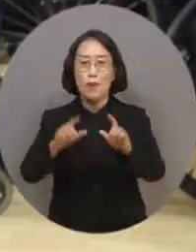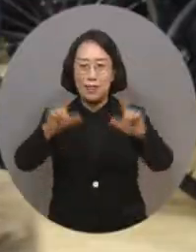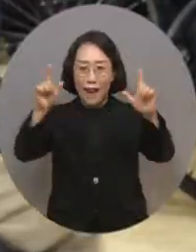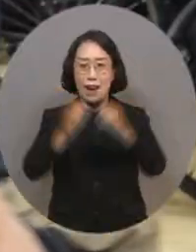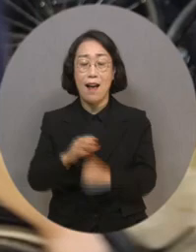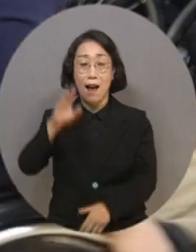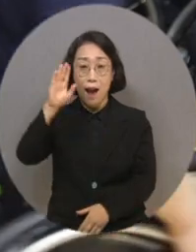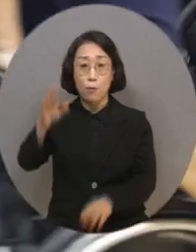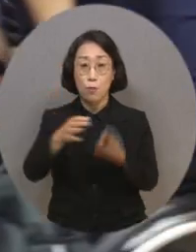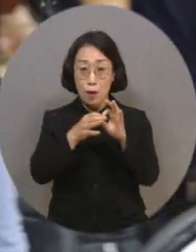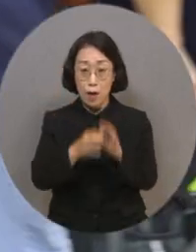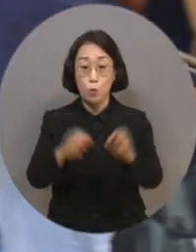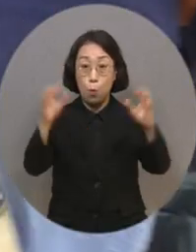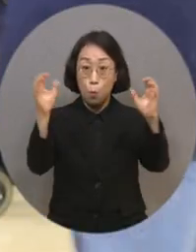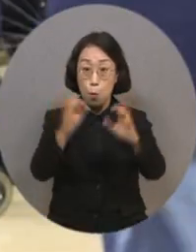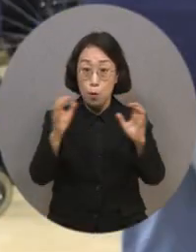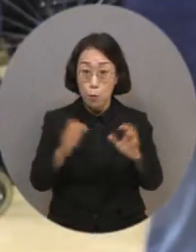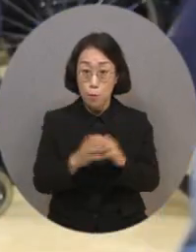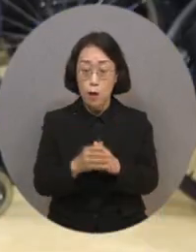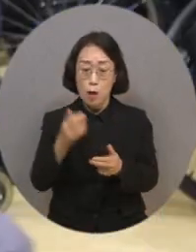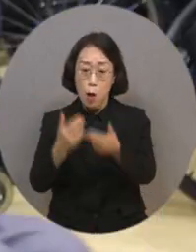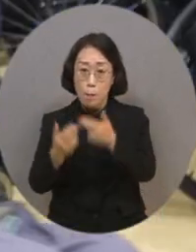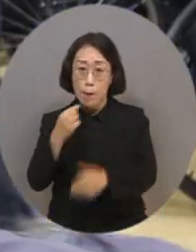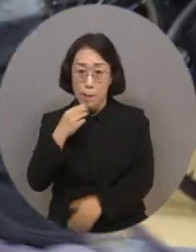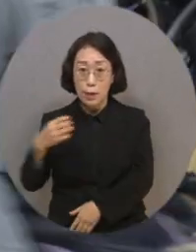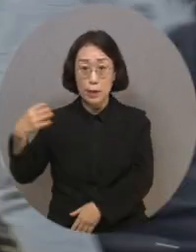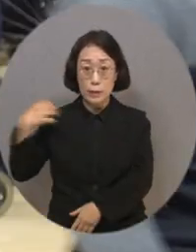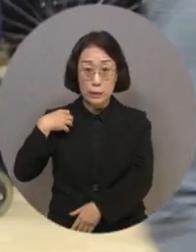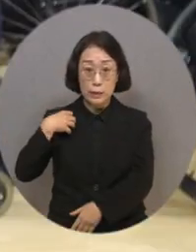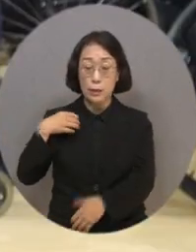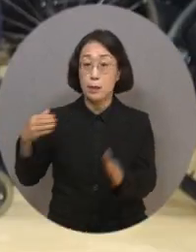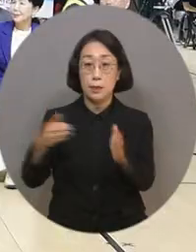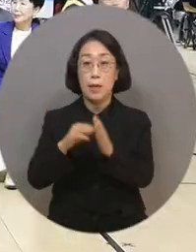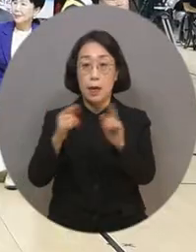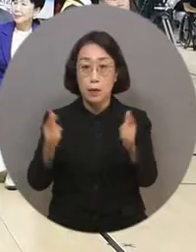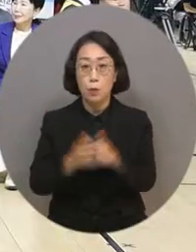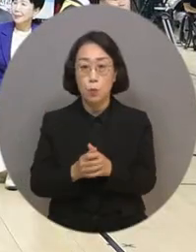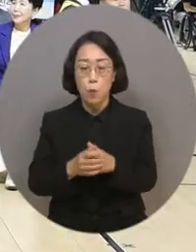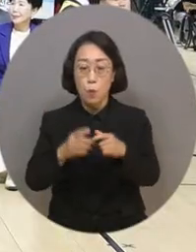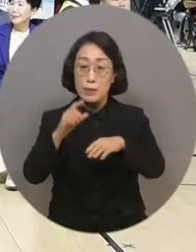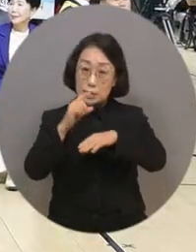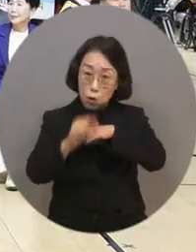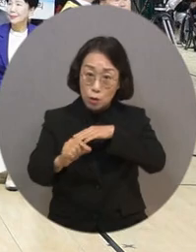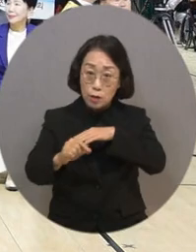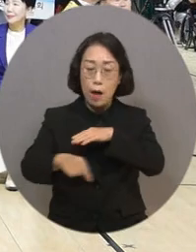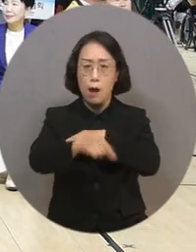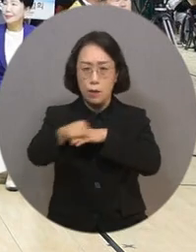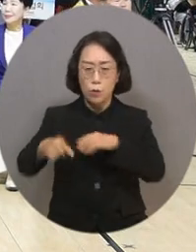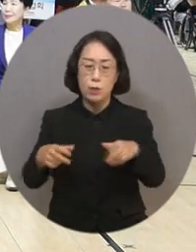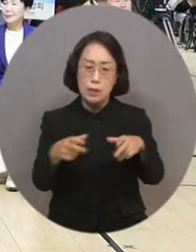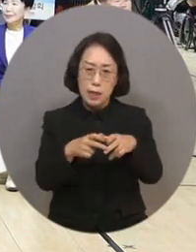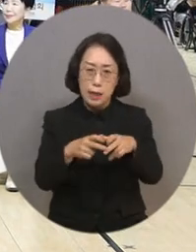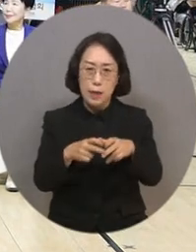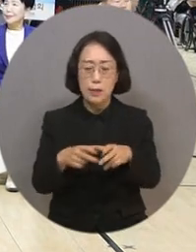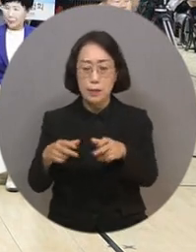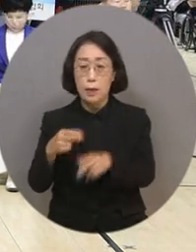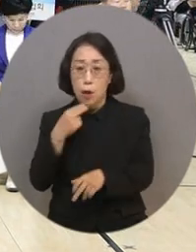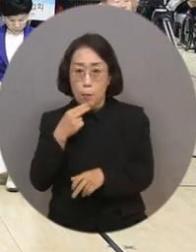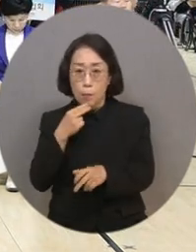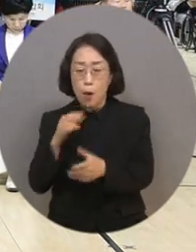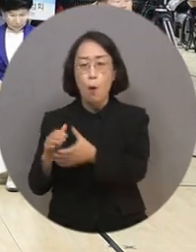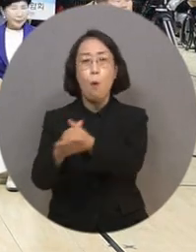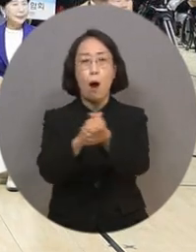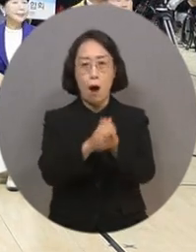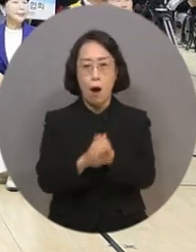또 앞으로 계속될 행사가 협회에서만의 사업으로 끝나는 것이 아닌 지자체에서도 장애인과 비장애인의 화합의